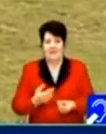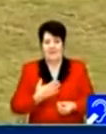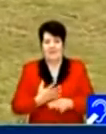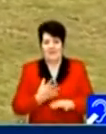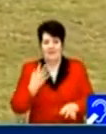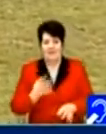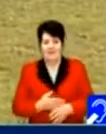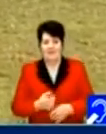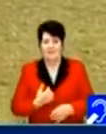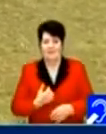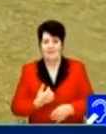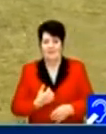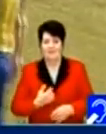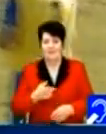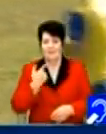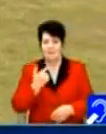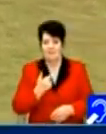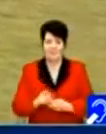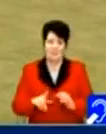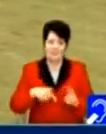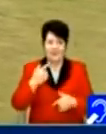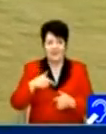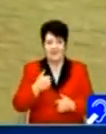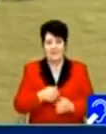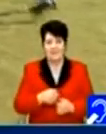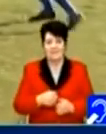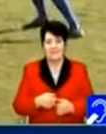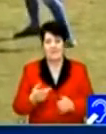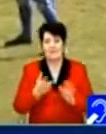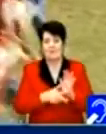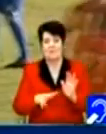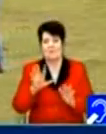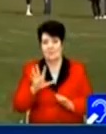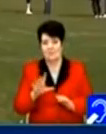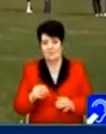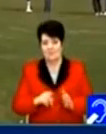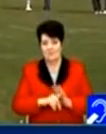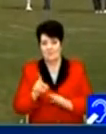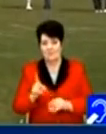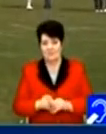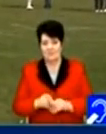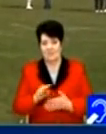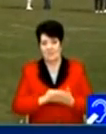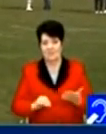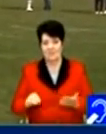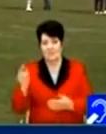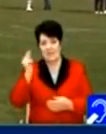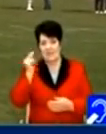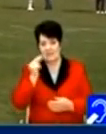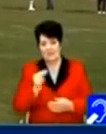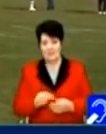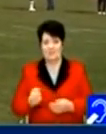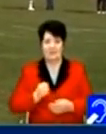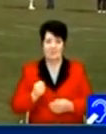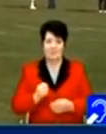nostru, plecându-ne, am dus tradiția mai departe. Eu joc oină din 1985, am început la școala generală, am continuat la liceu,